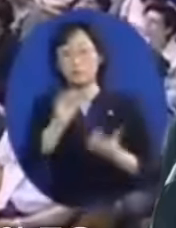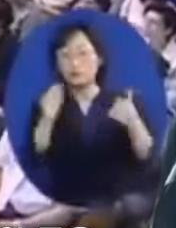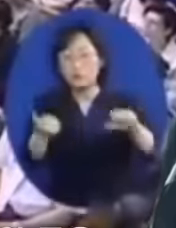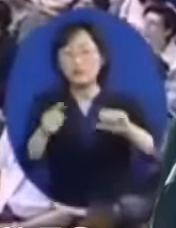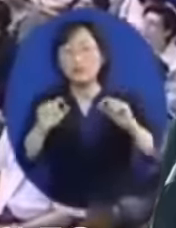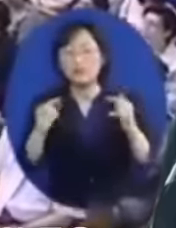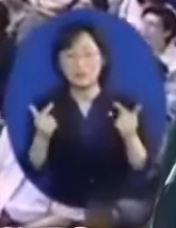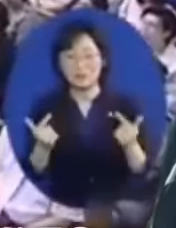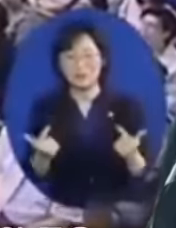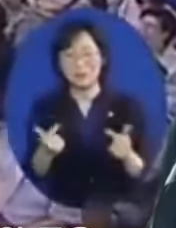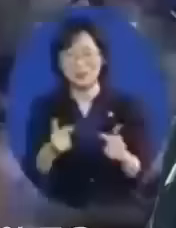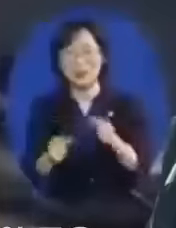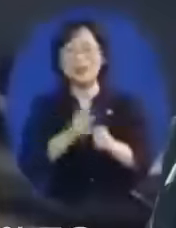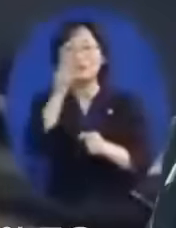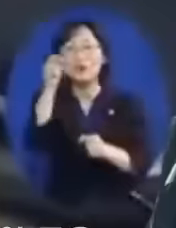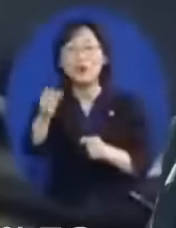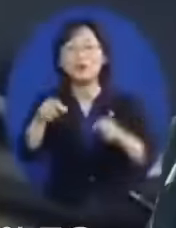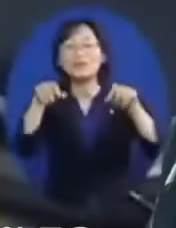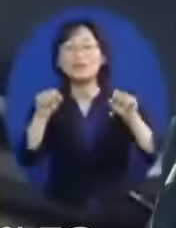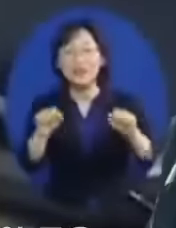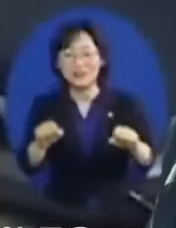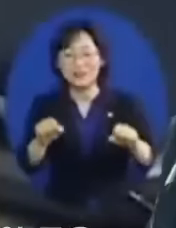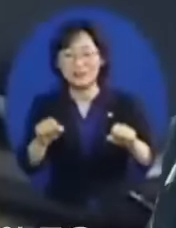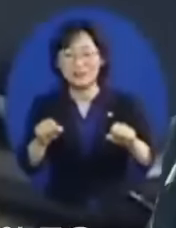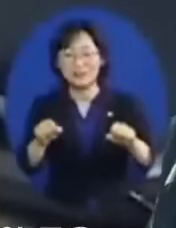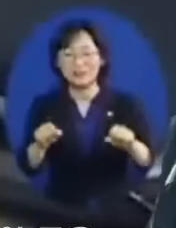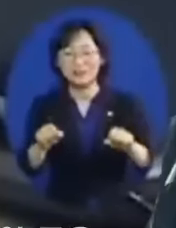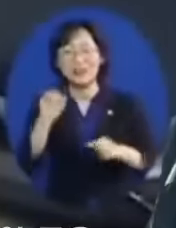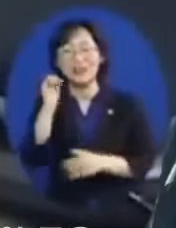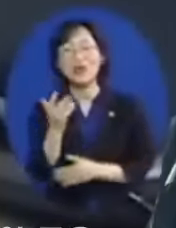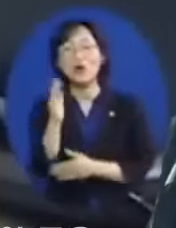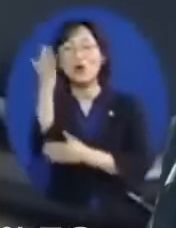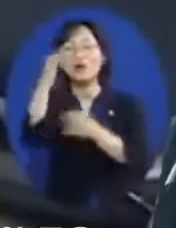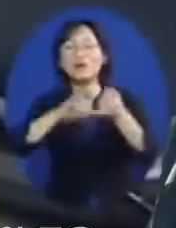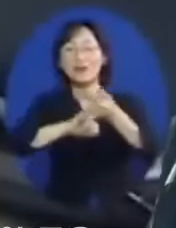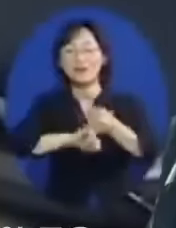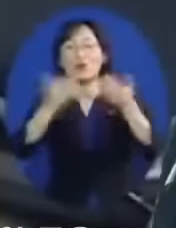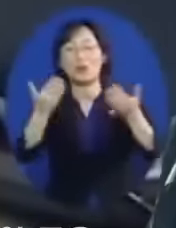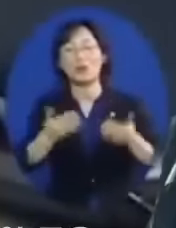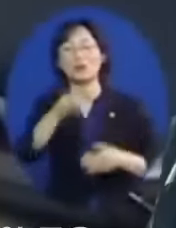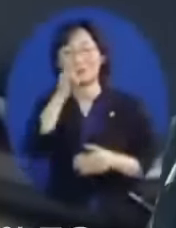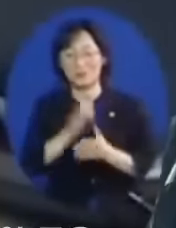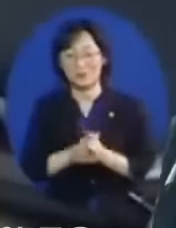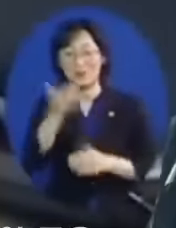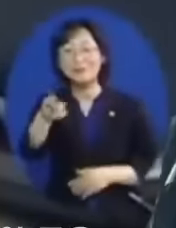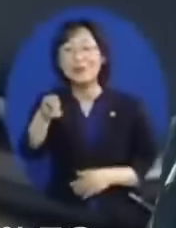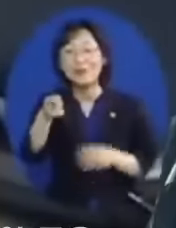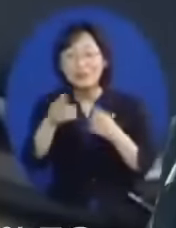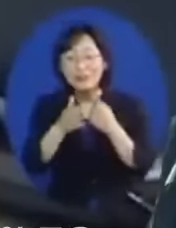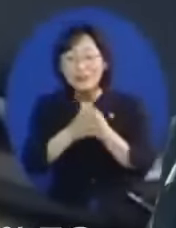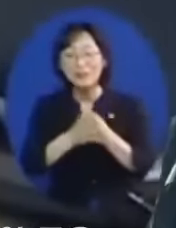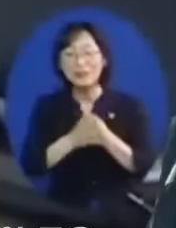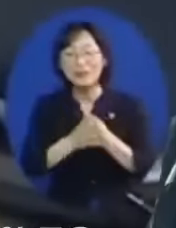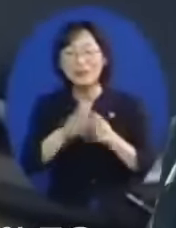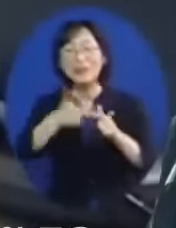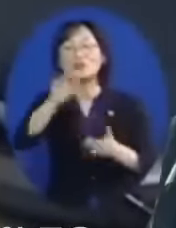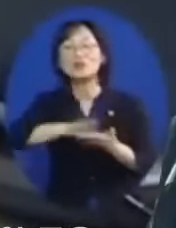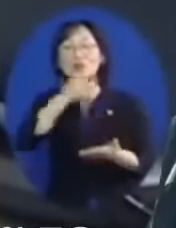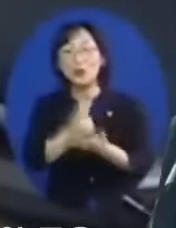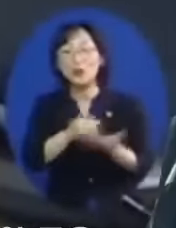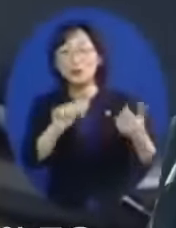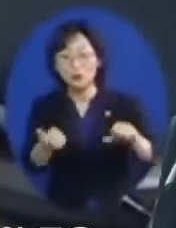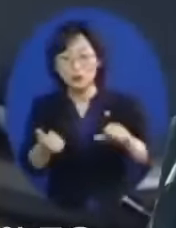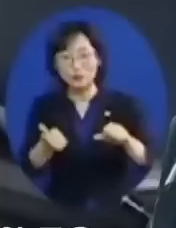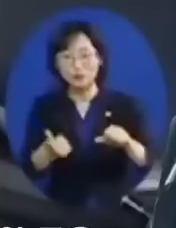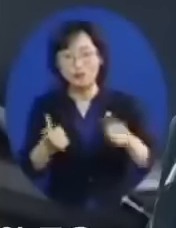않고 영원히 사는 영광의 약속을 받고 있는 것입니다. 그러므로 이 예수 그리스도의